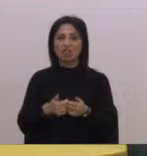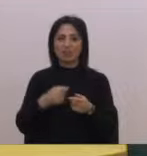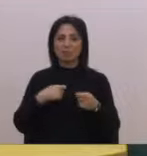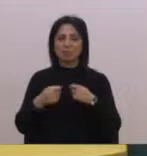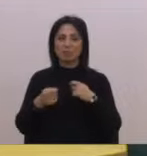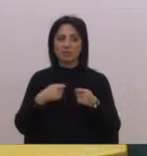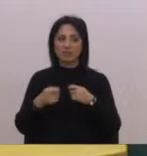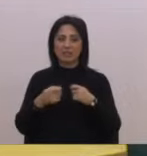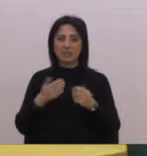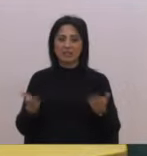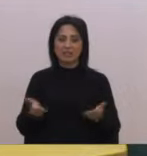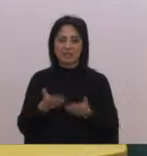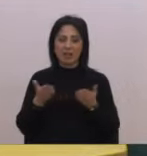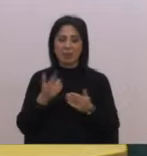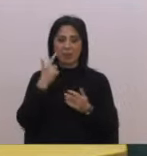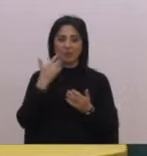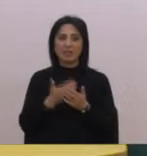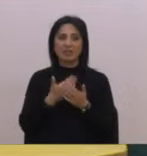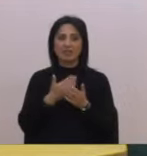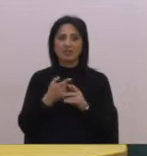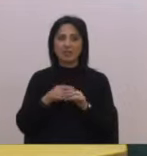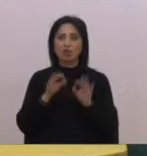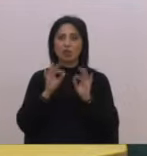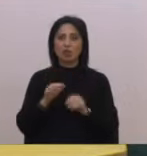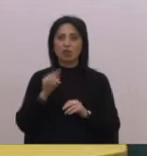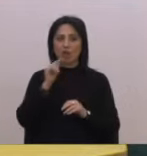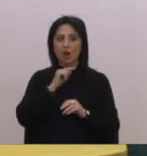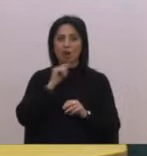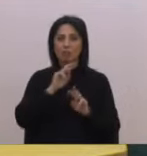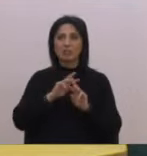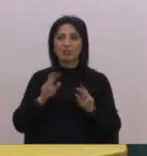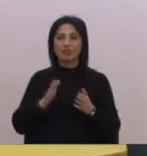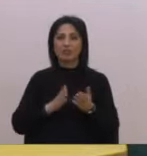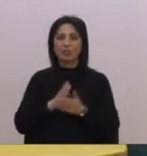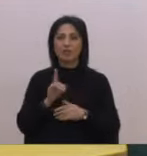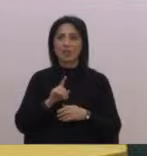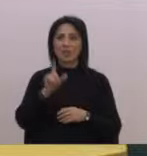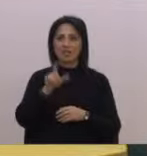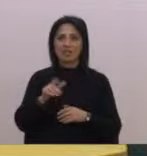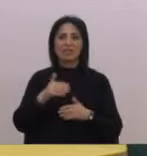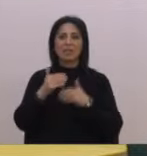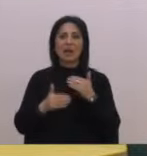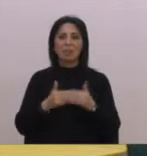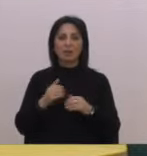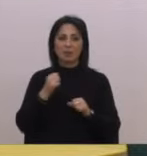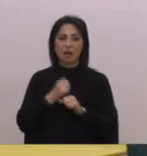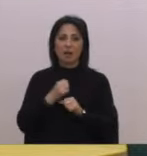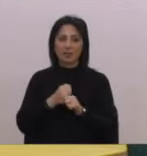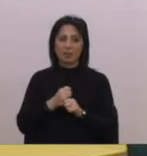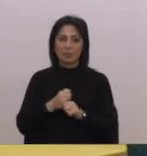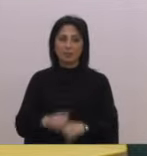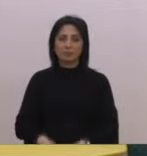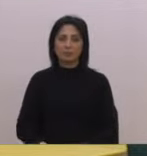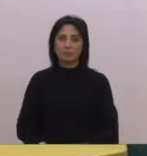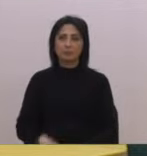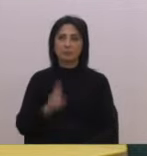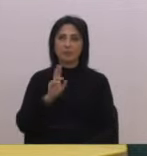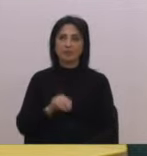ბიზნესის წახალისების თვალსაზრისით, ეს სწორედ ეკონომიკის სამინისტროს ფუნქცია, რასაც ისინი წარმატებით ახორციელებენ,